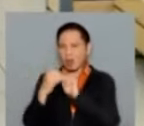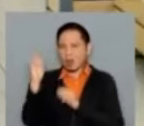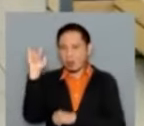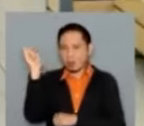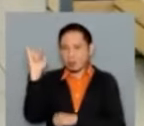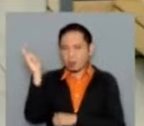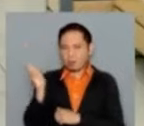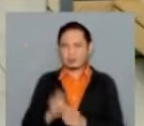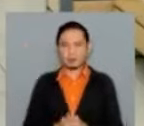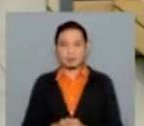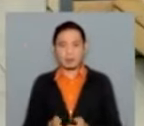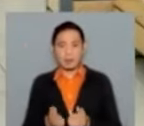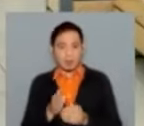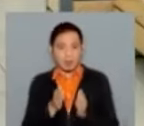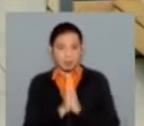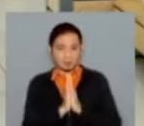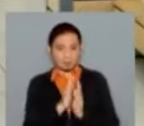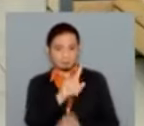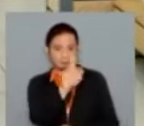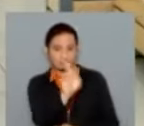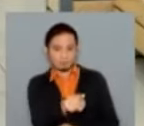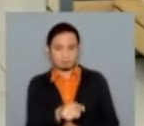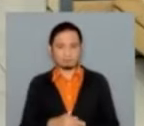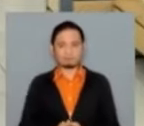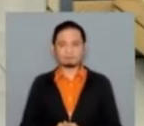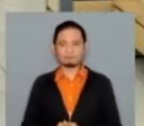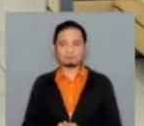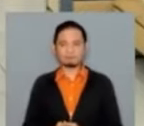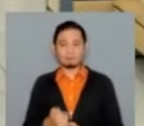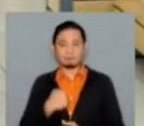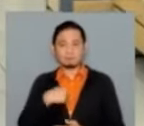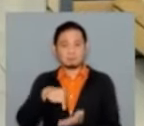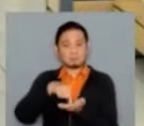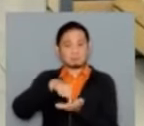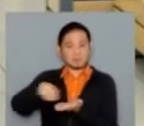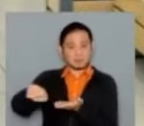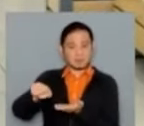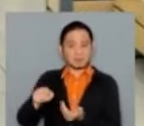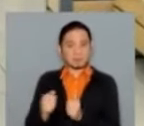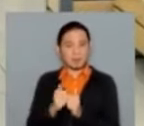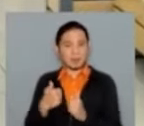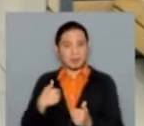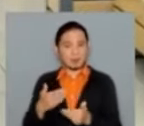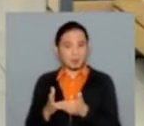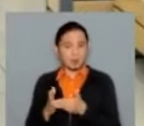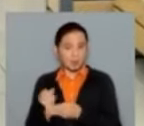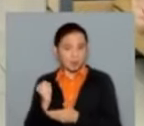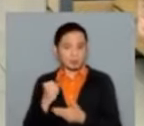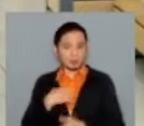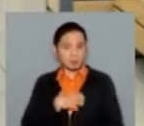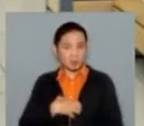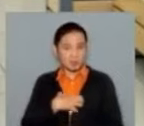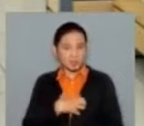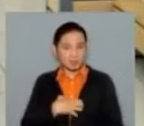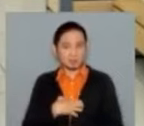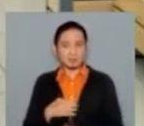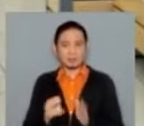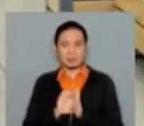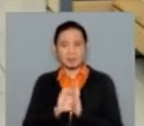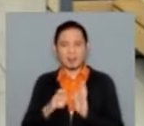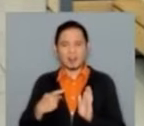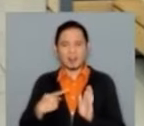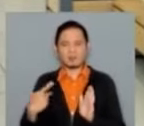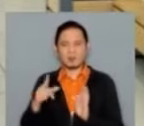#AskAttorney. Attorney, as a paying customer naman, may karapatan ba akong magreklamo? May nalalabag ba akong batas kung mag-post